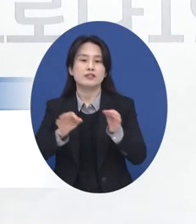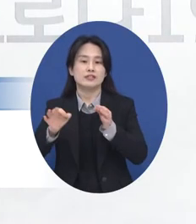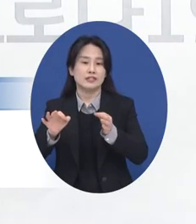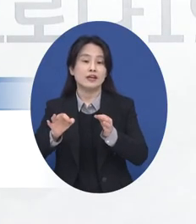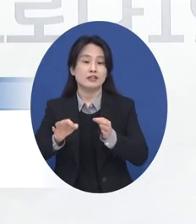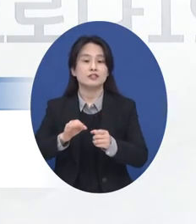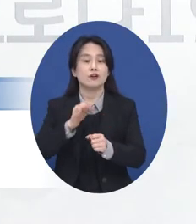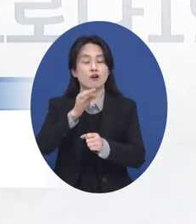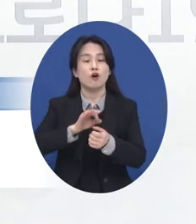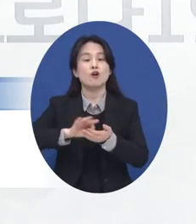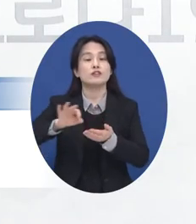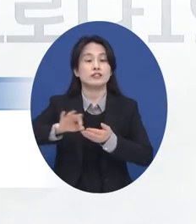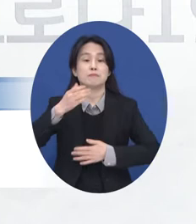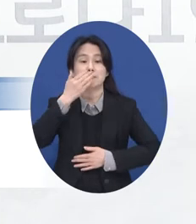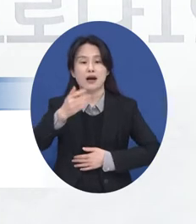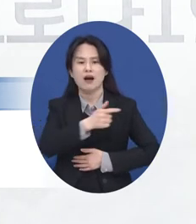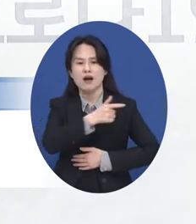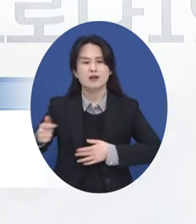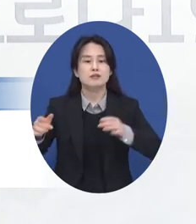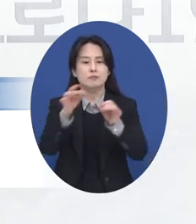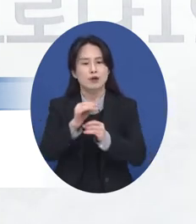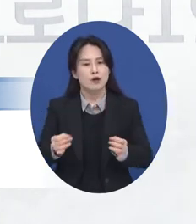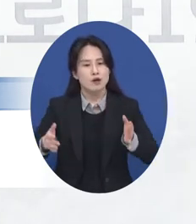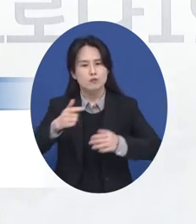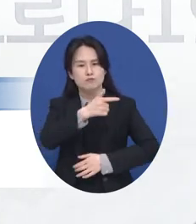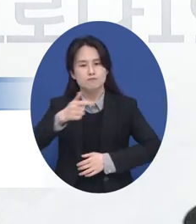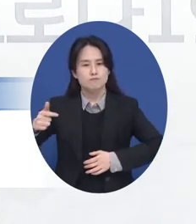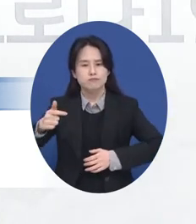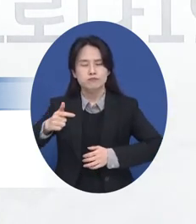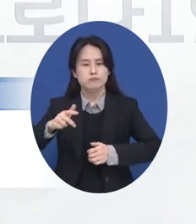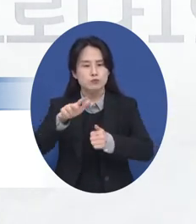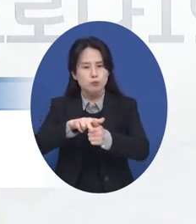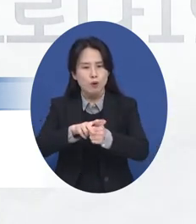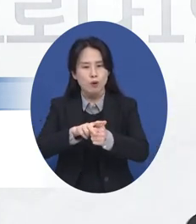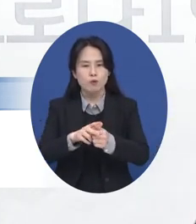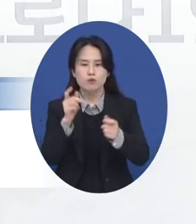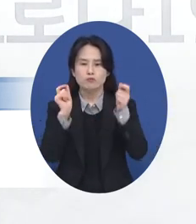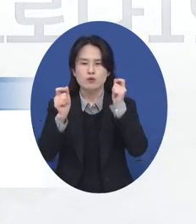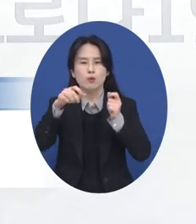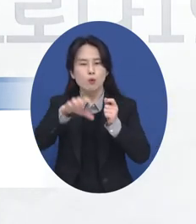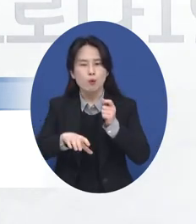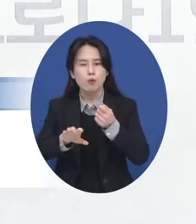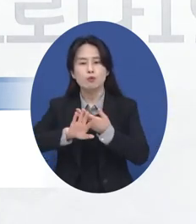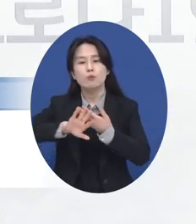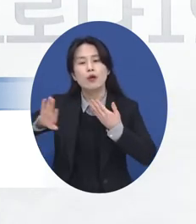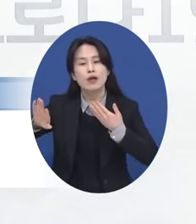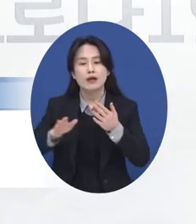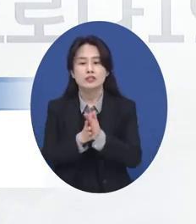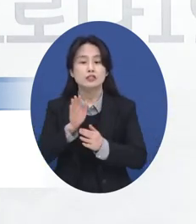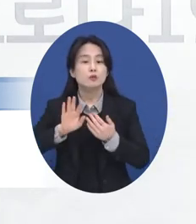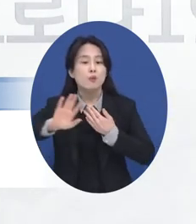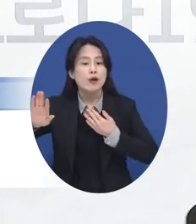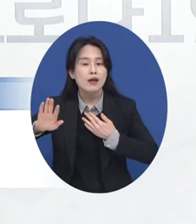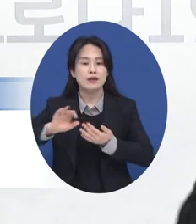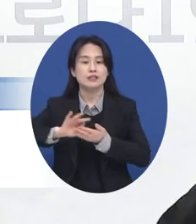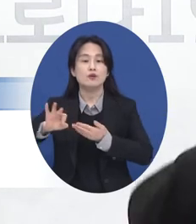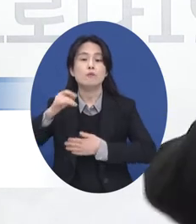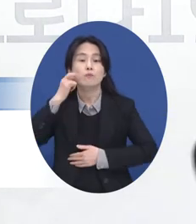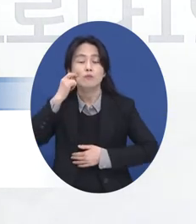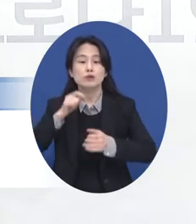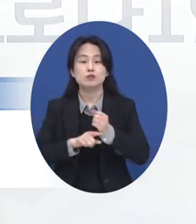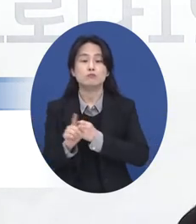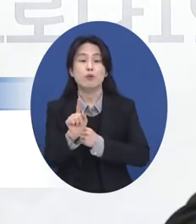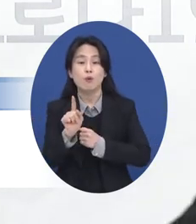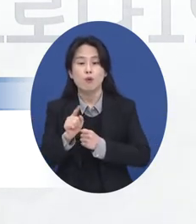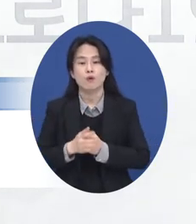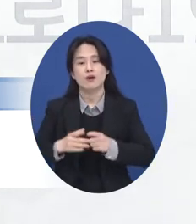대형 백화점이나 대형 유통점들, 사용업소, 또 관외, 해당 시군 밖에서 사용하지 못하게 하는